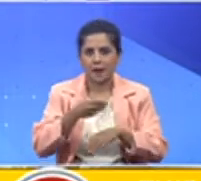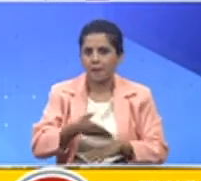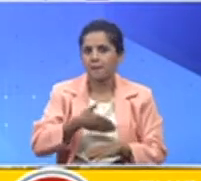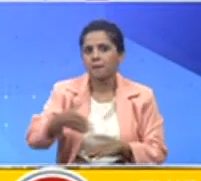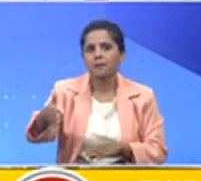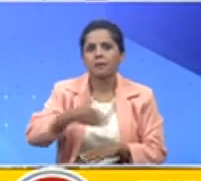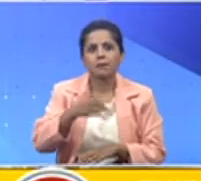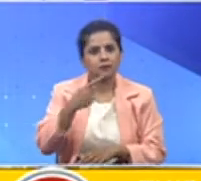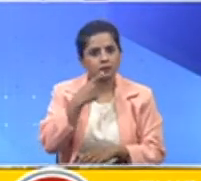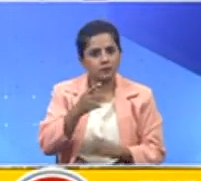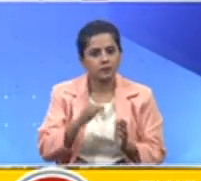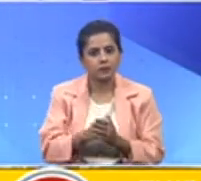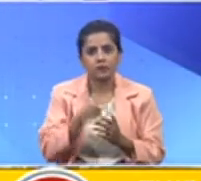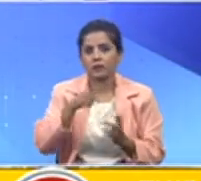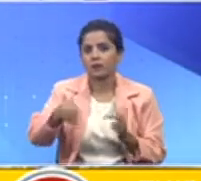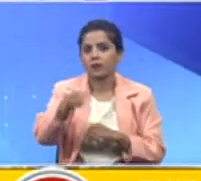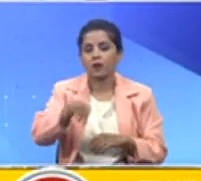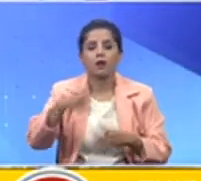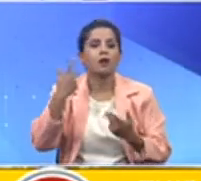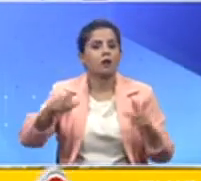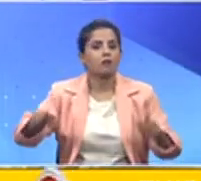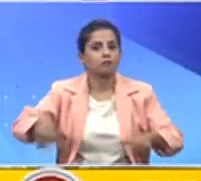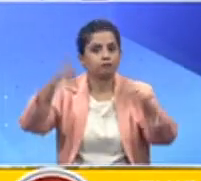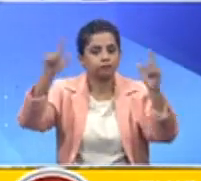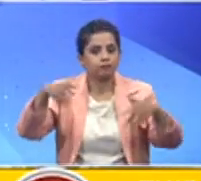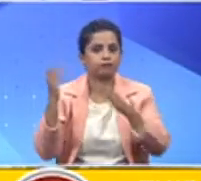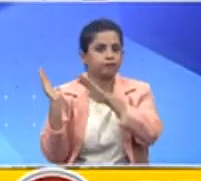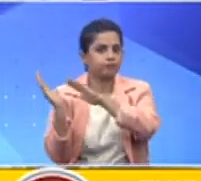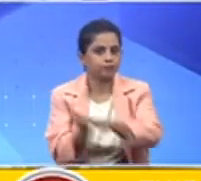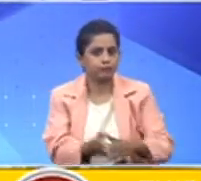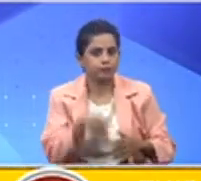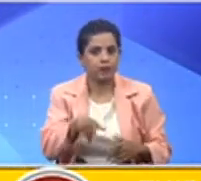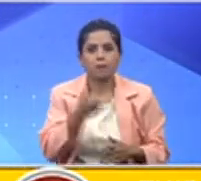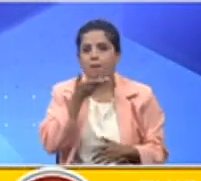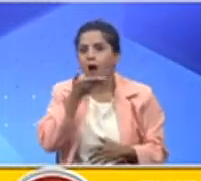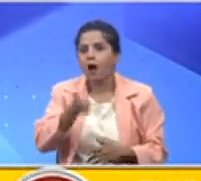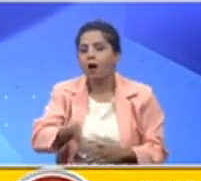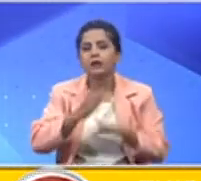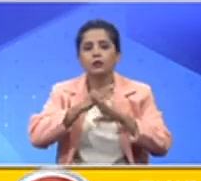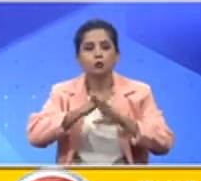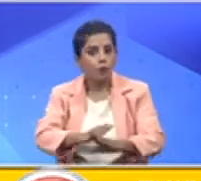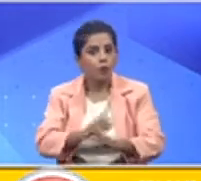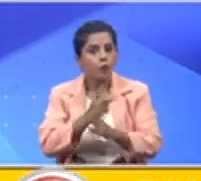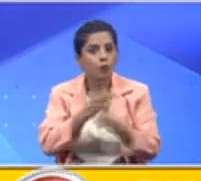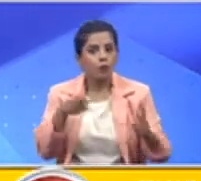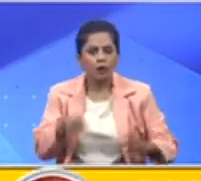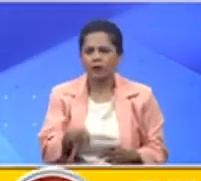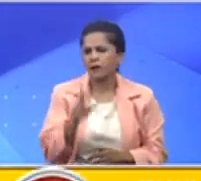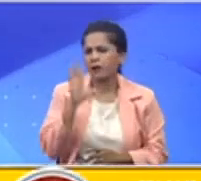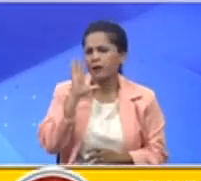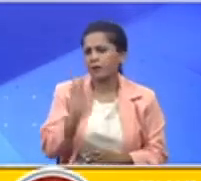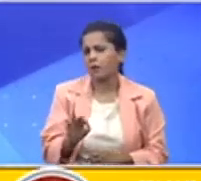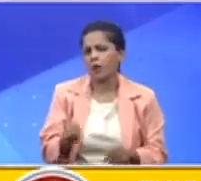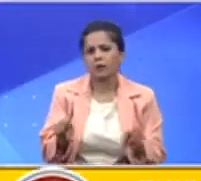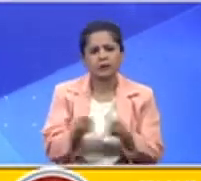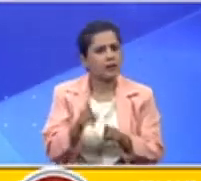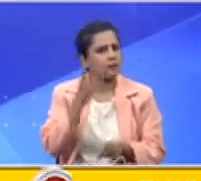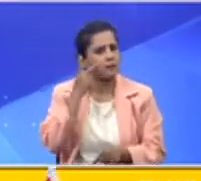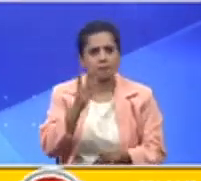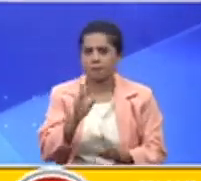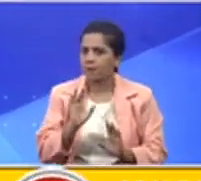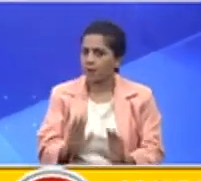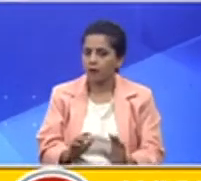ब्रुक्षा रोपण और जल्न सवरक्षन के लिए भी उतना ही जरूरी होता है